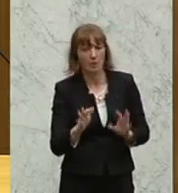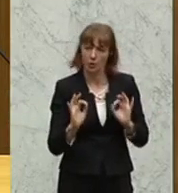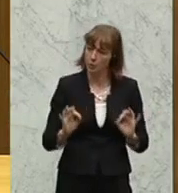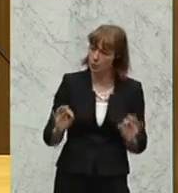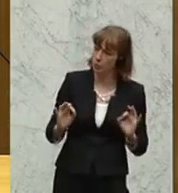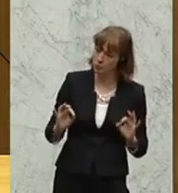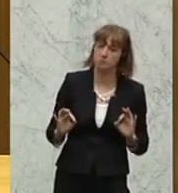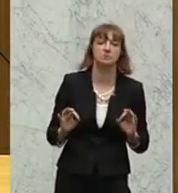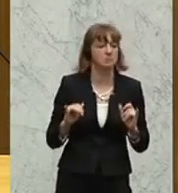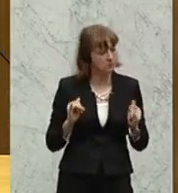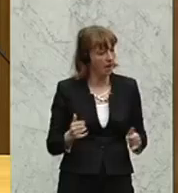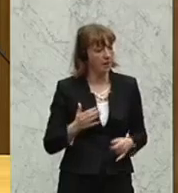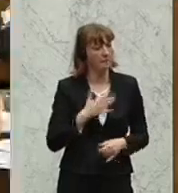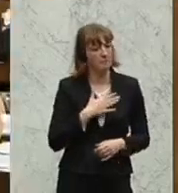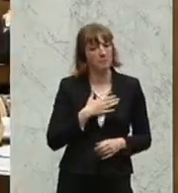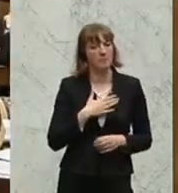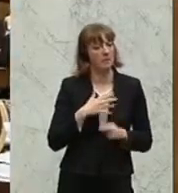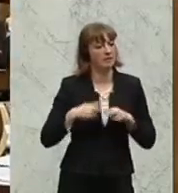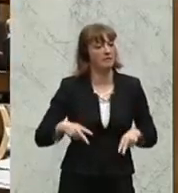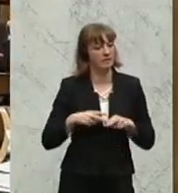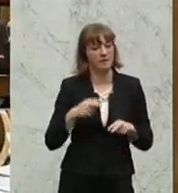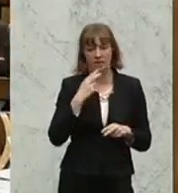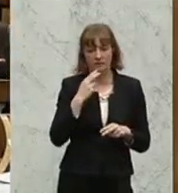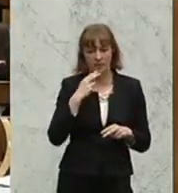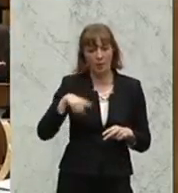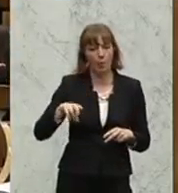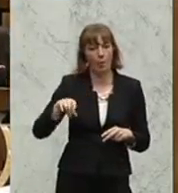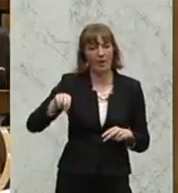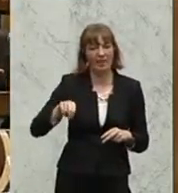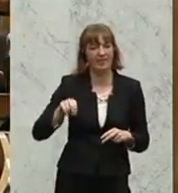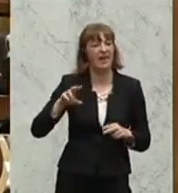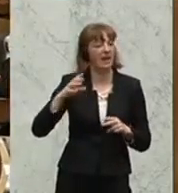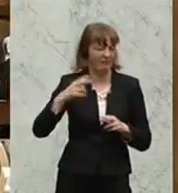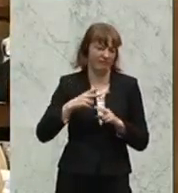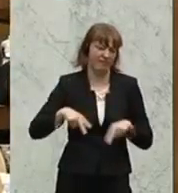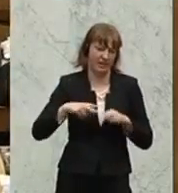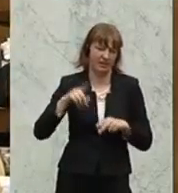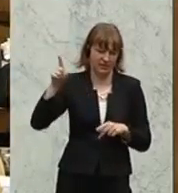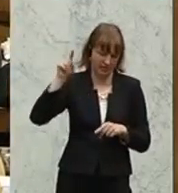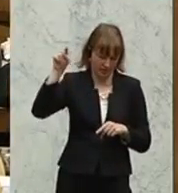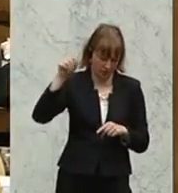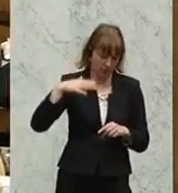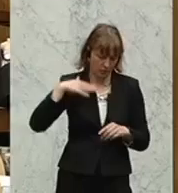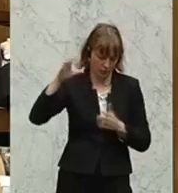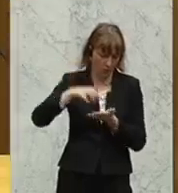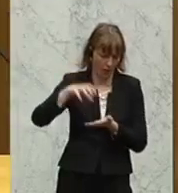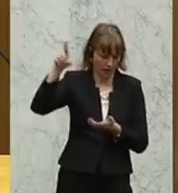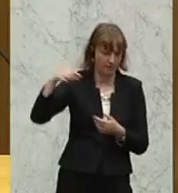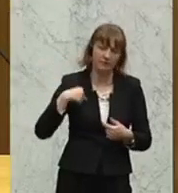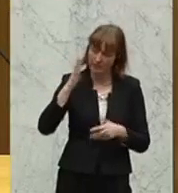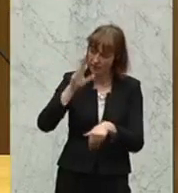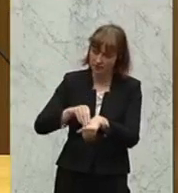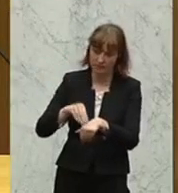Das einzig Gute an dem Antrag ist, dass heute alle Fraktionen im Parlament ein Hohelied auf unsere Wirte